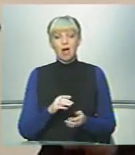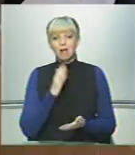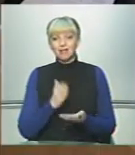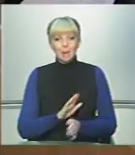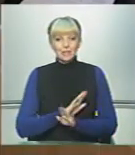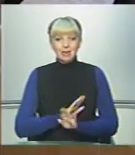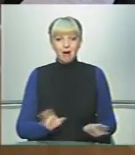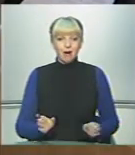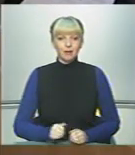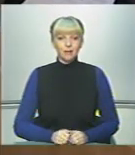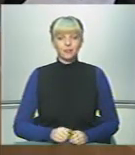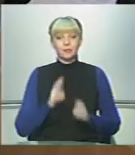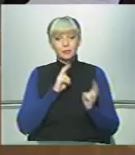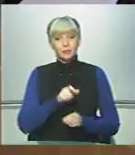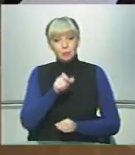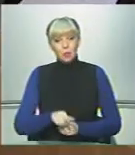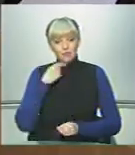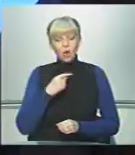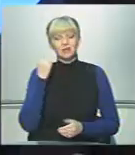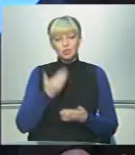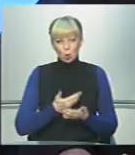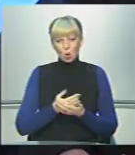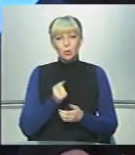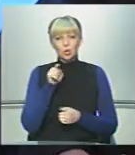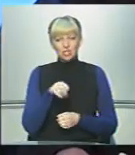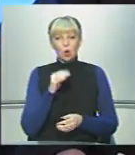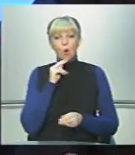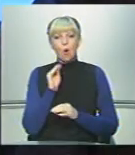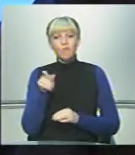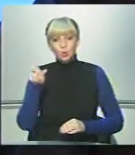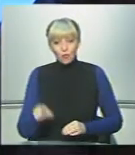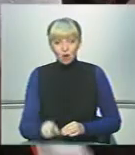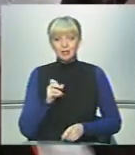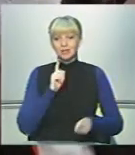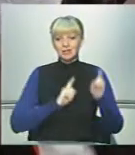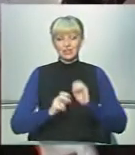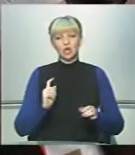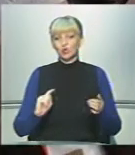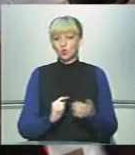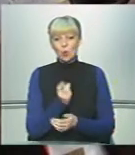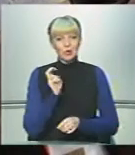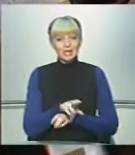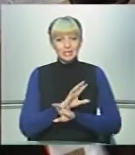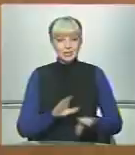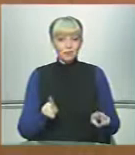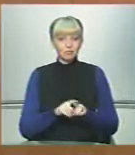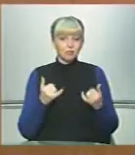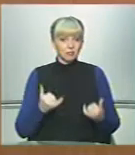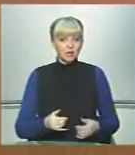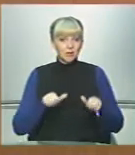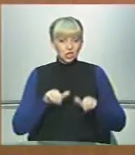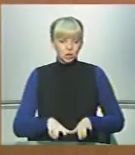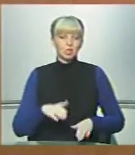підлягає. Позивачі кажуть, здогадувались про те, що обвинувачений на засідання знову не з'явиться. Втім, нинішнім